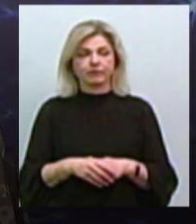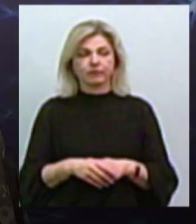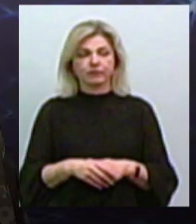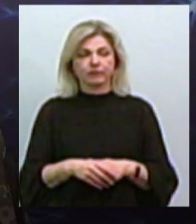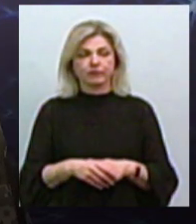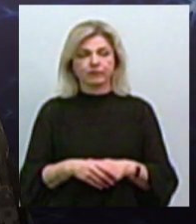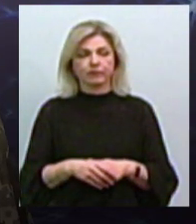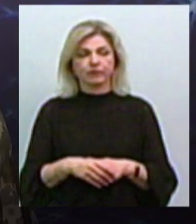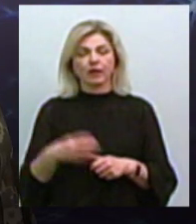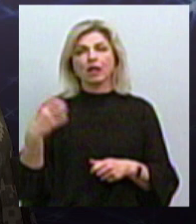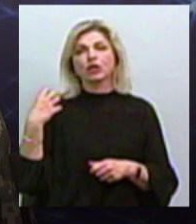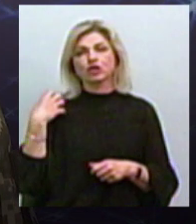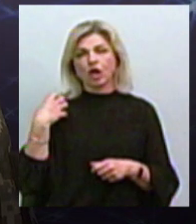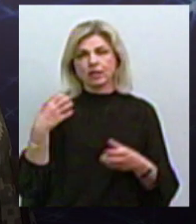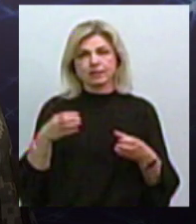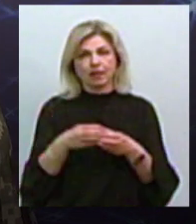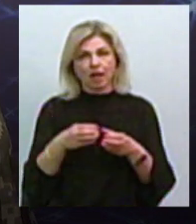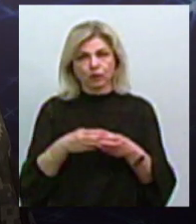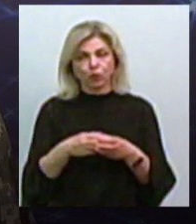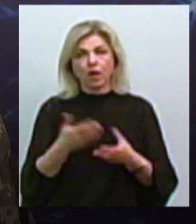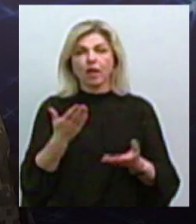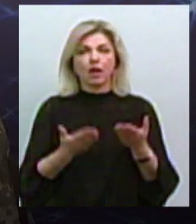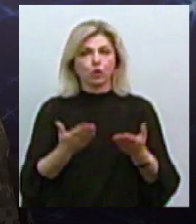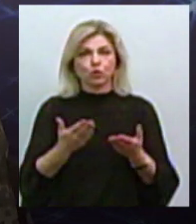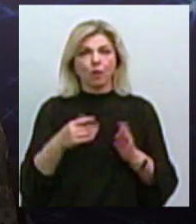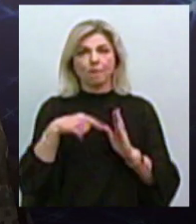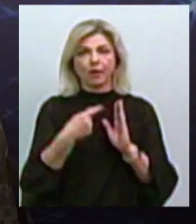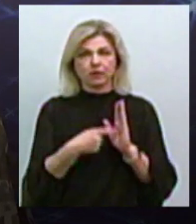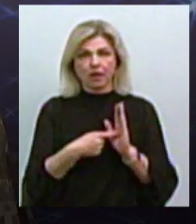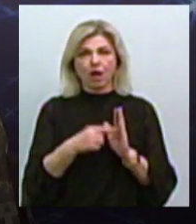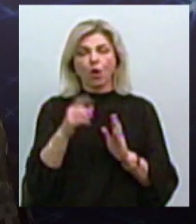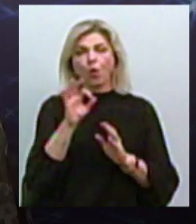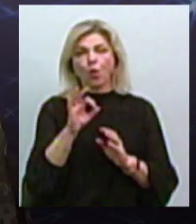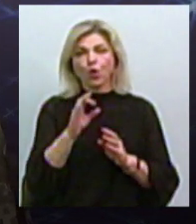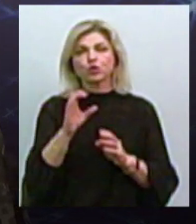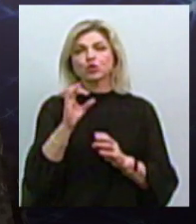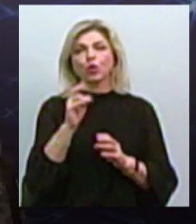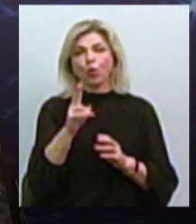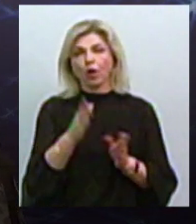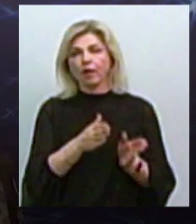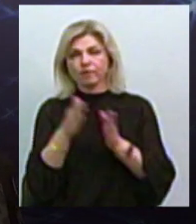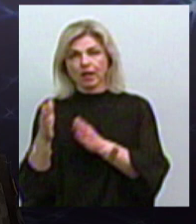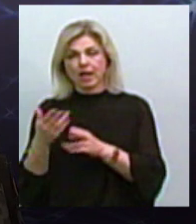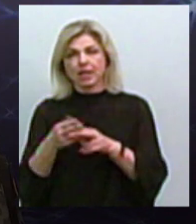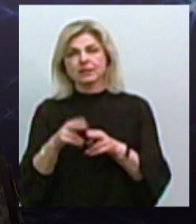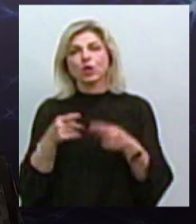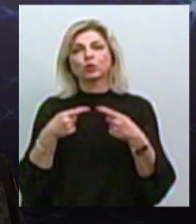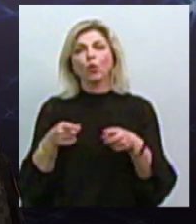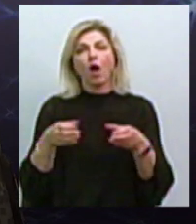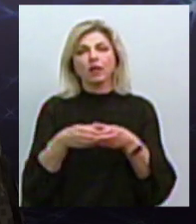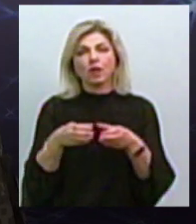звання начальницького складу. Якщо ми питання відстрочки, це наступна категорія, типу відстрочок